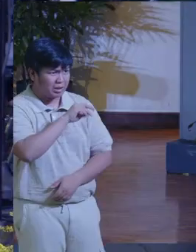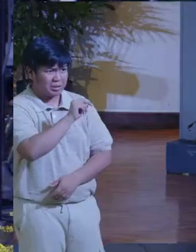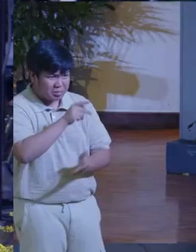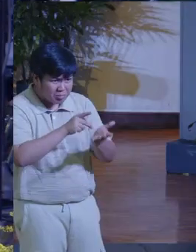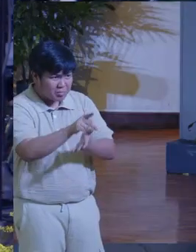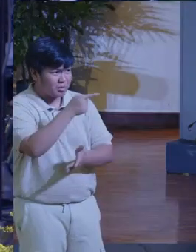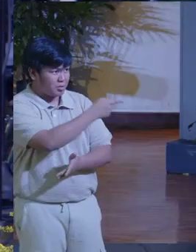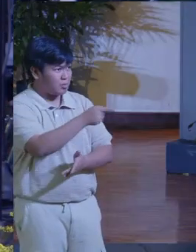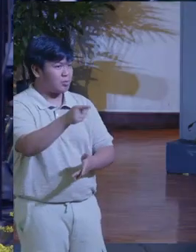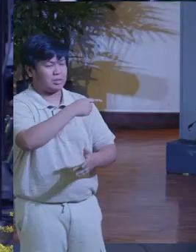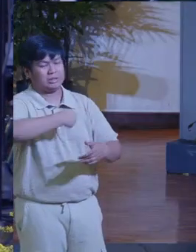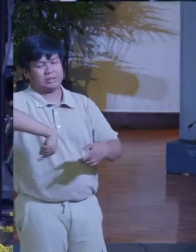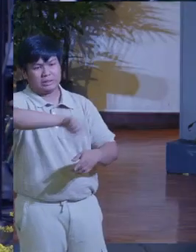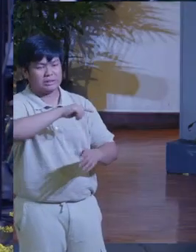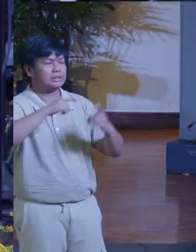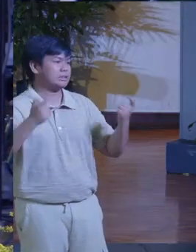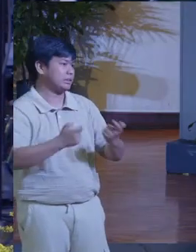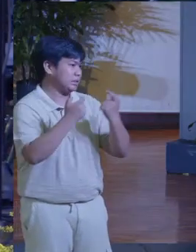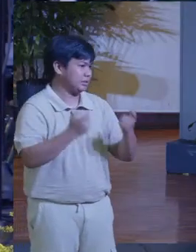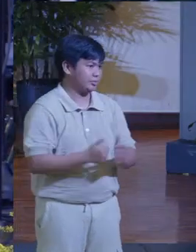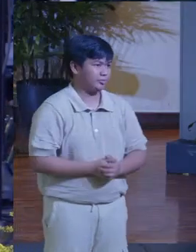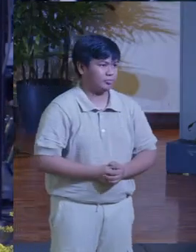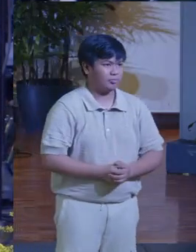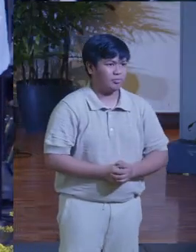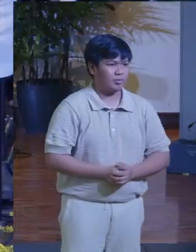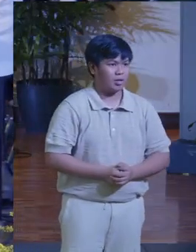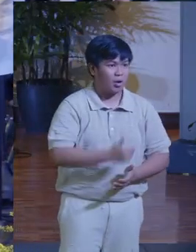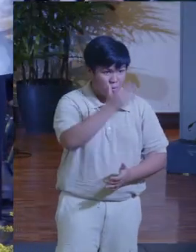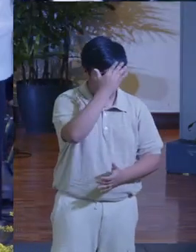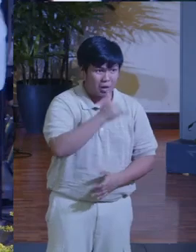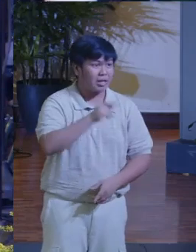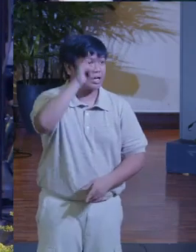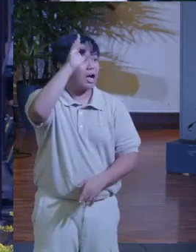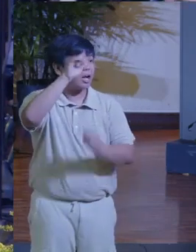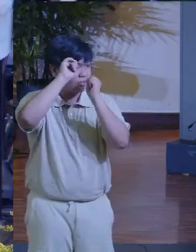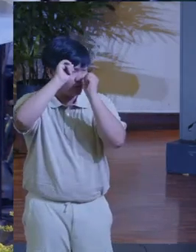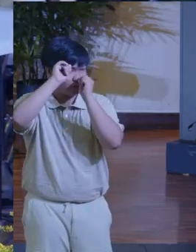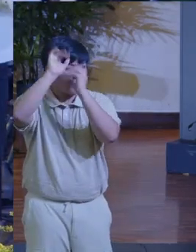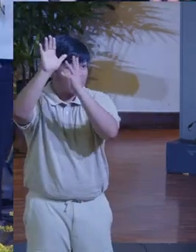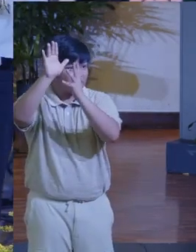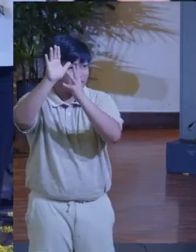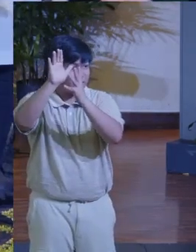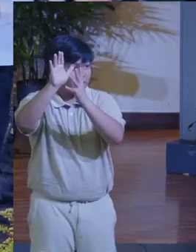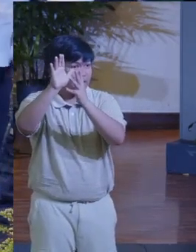ating kasalanan. Gagawin ba ng Diyos Ama yun? Kung merong ibang daan,